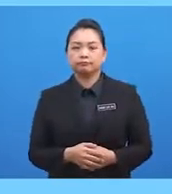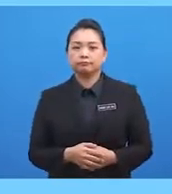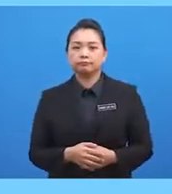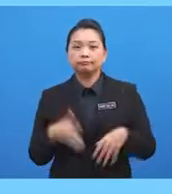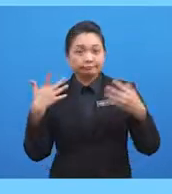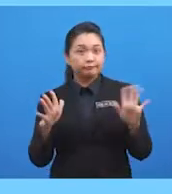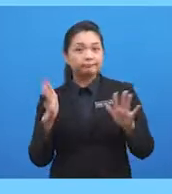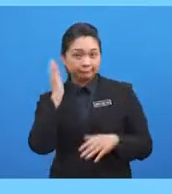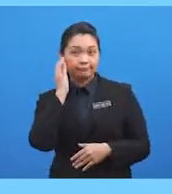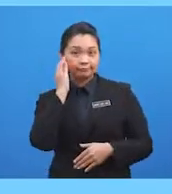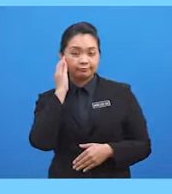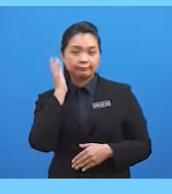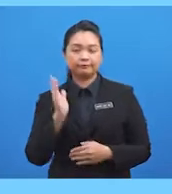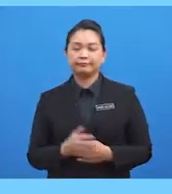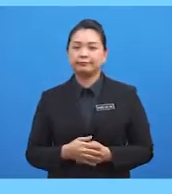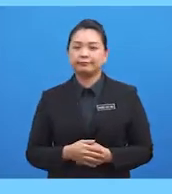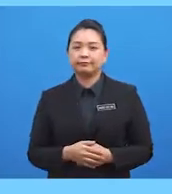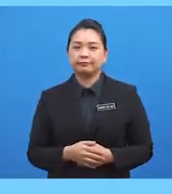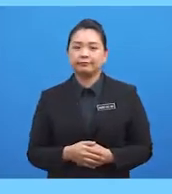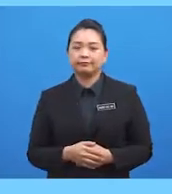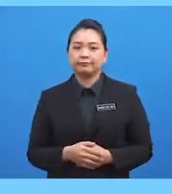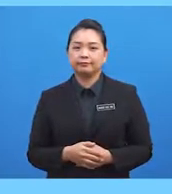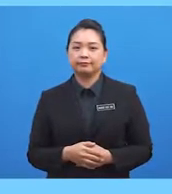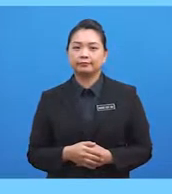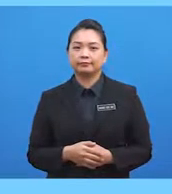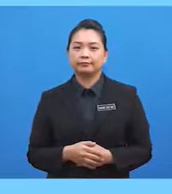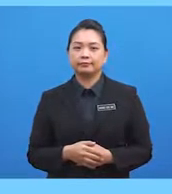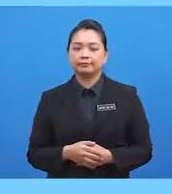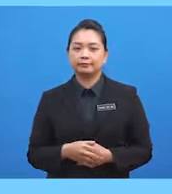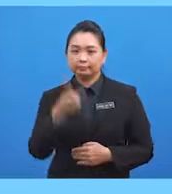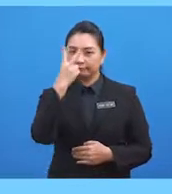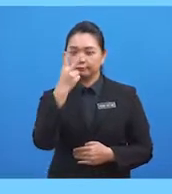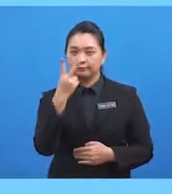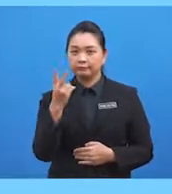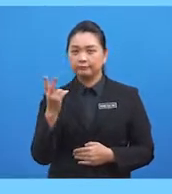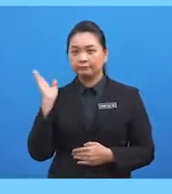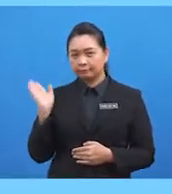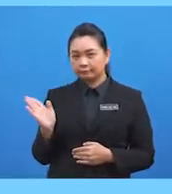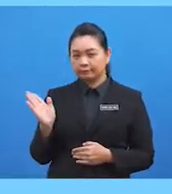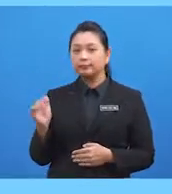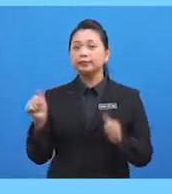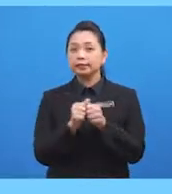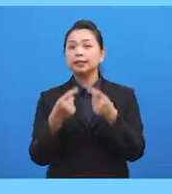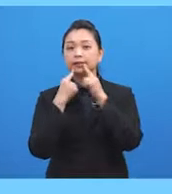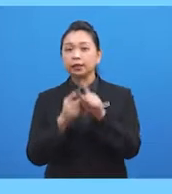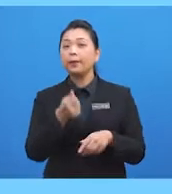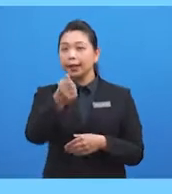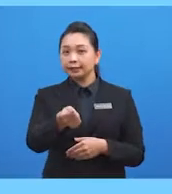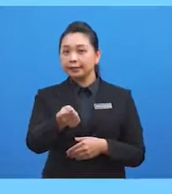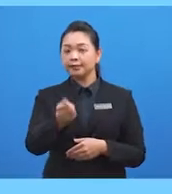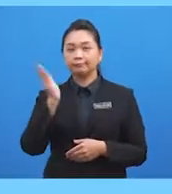Sudah ada jawapannya? Baiklah, sekarang bandingkan jawapan kamu dengan jawapan yang dipaparkan.